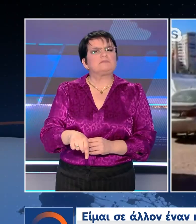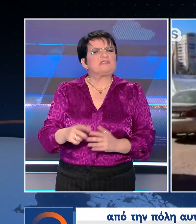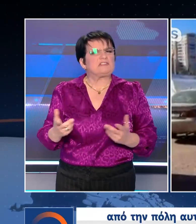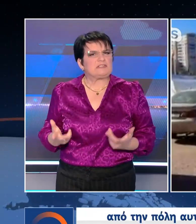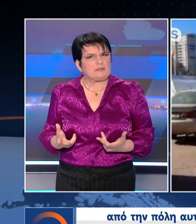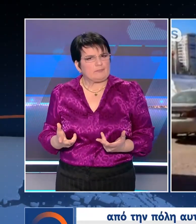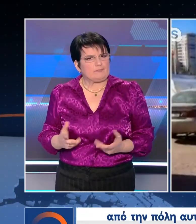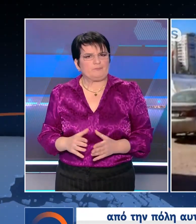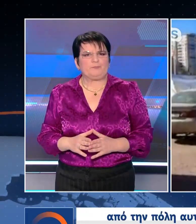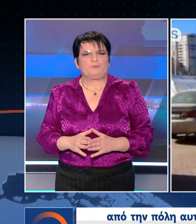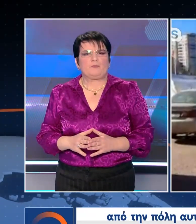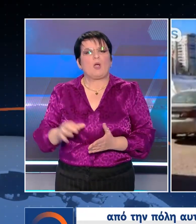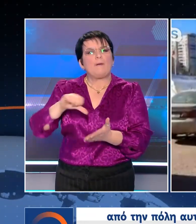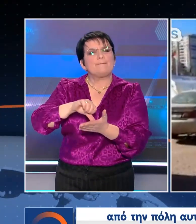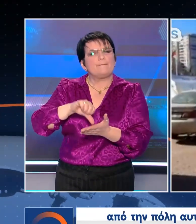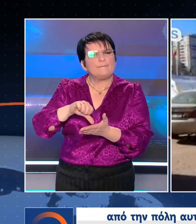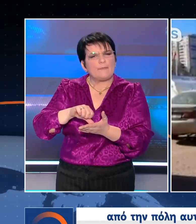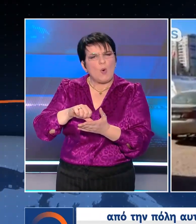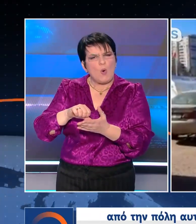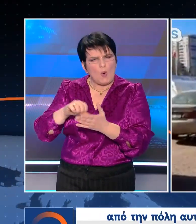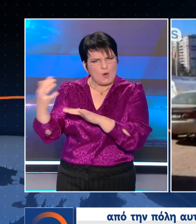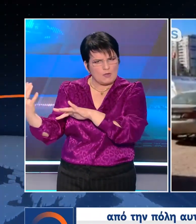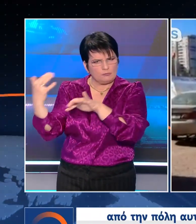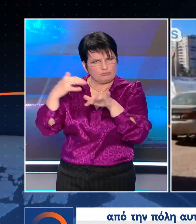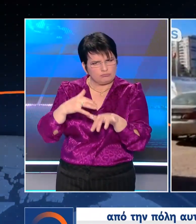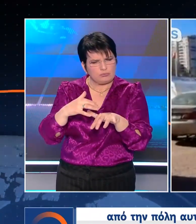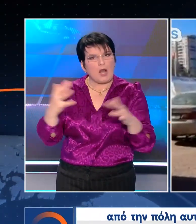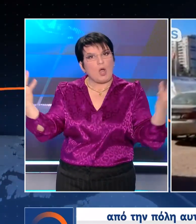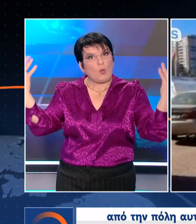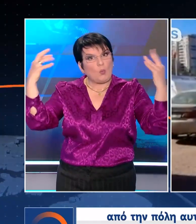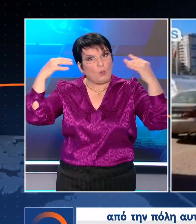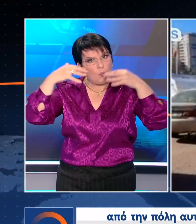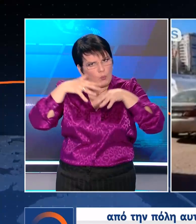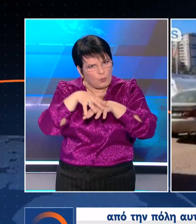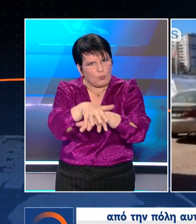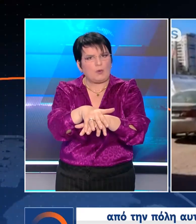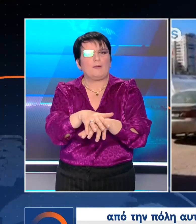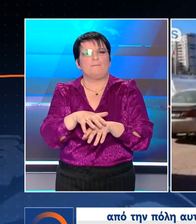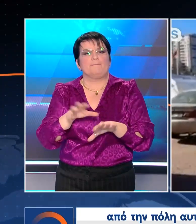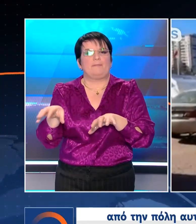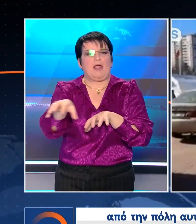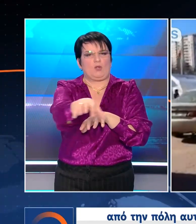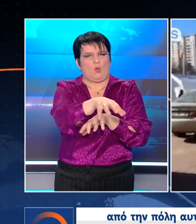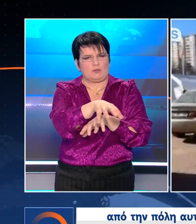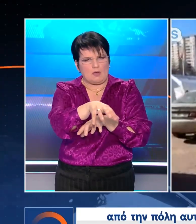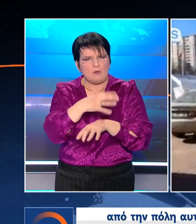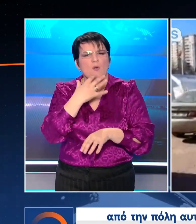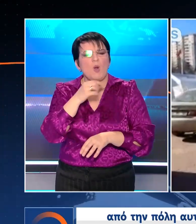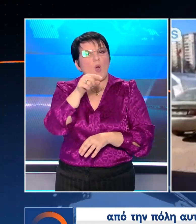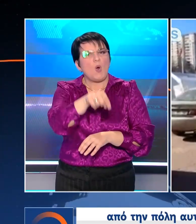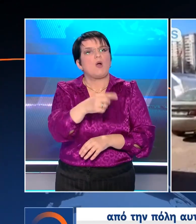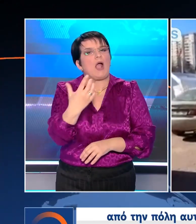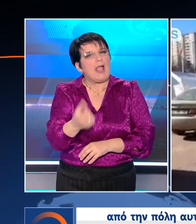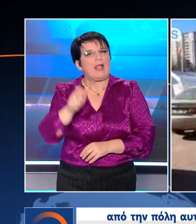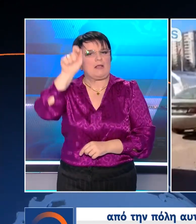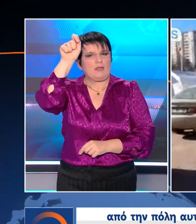όχι μόνο από την πόλη αυτή, αλλά και από άλλες περιοχές. Γιατί σε αυτή την πόλη